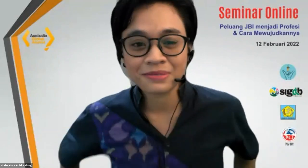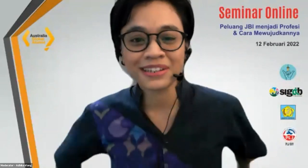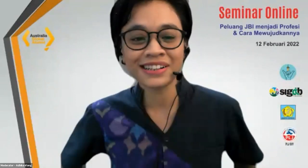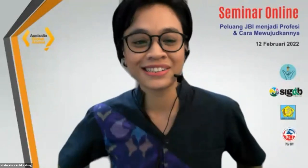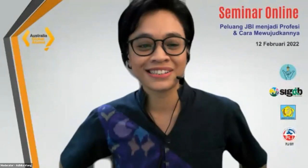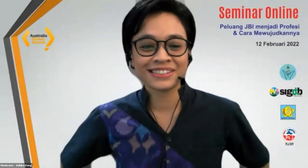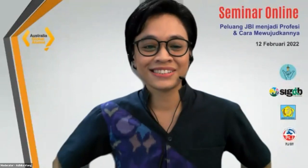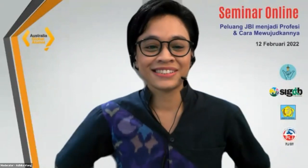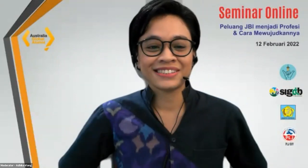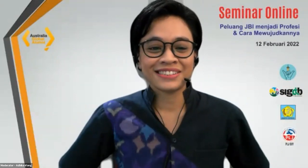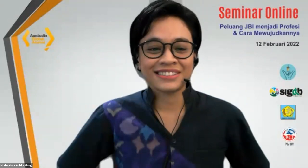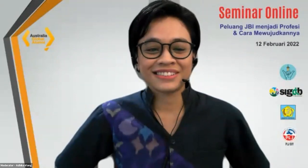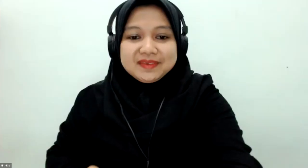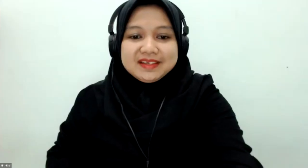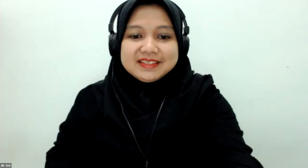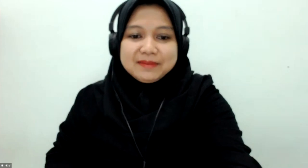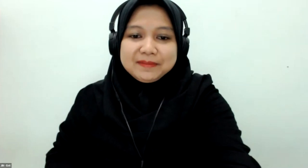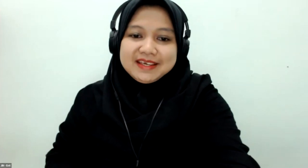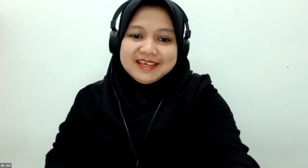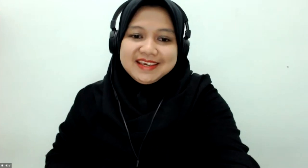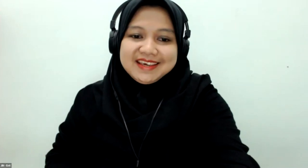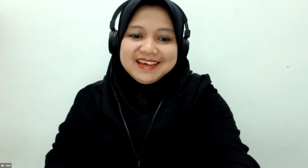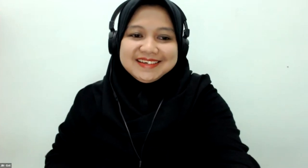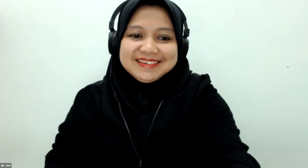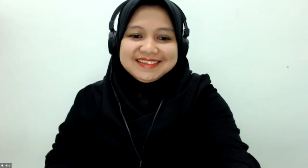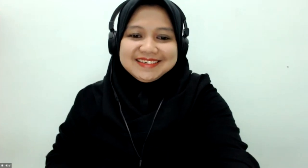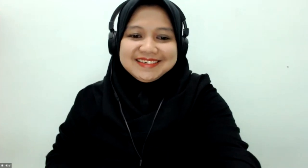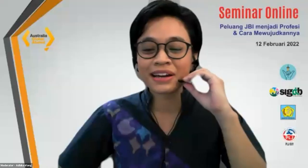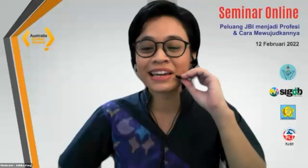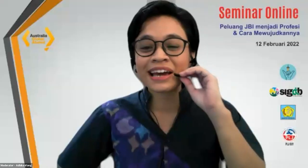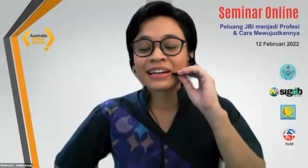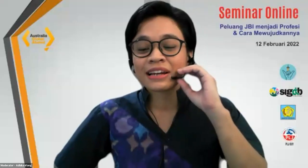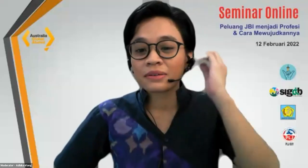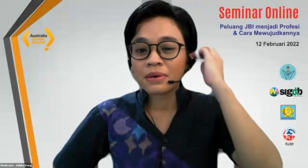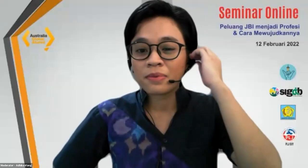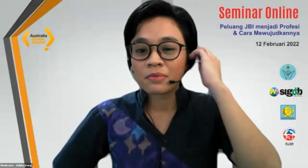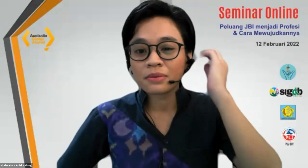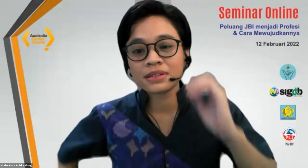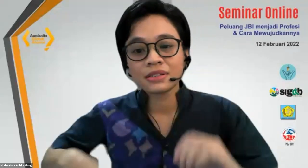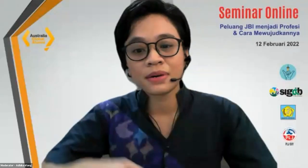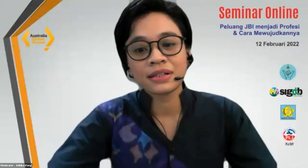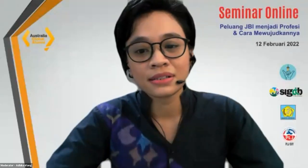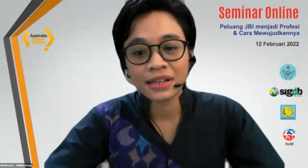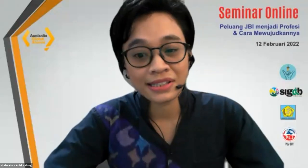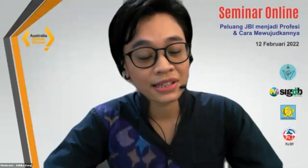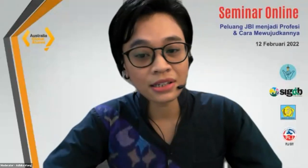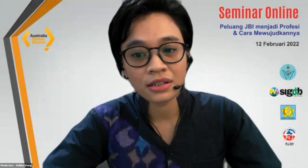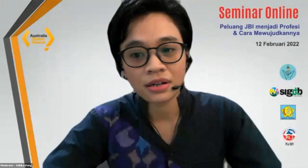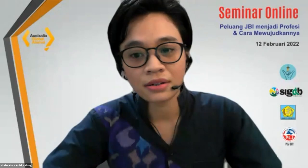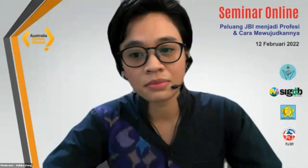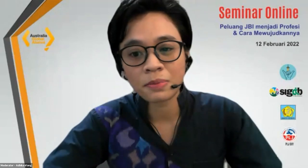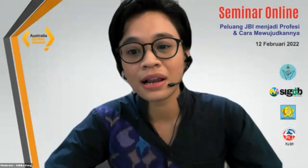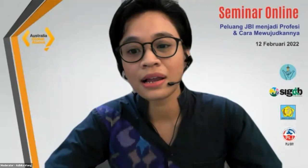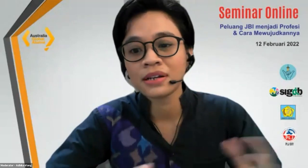Pak Ismail Selamat pagi ya baik nah bapak Muhammad Ismail ke